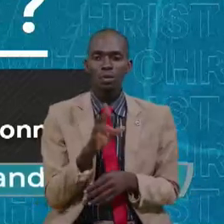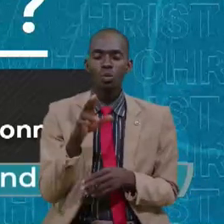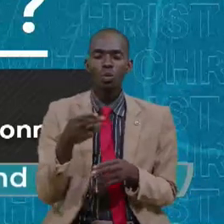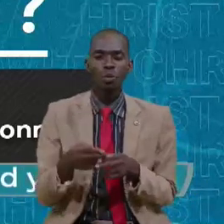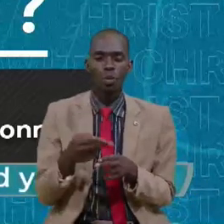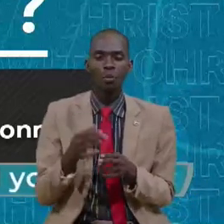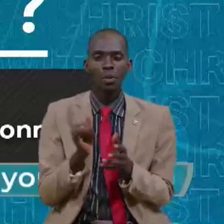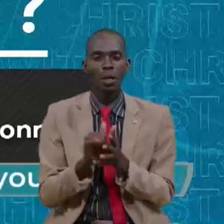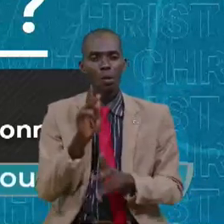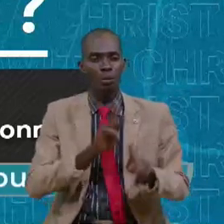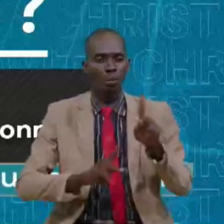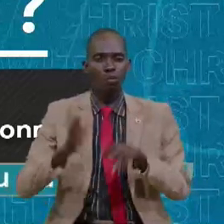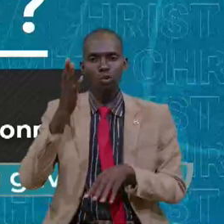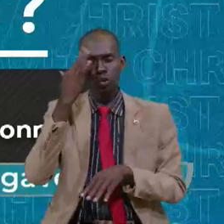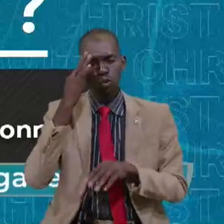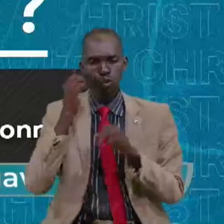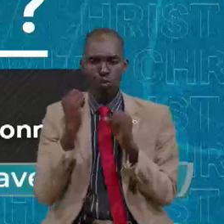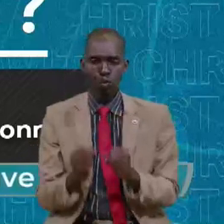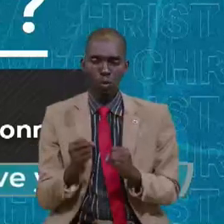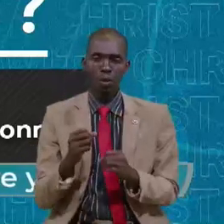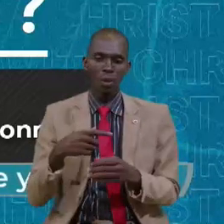Donnez-les les informations correctes.